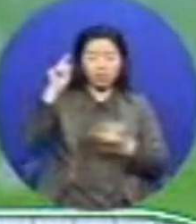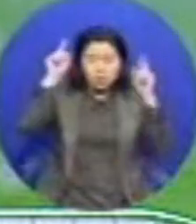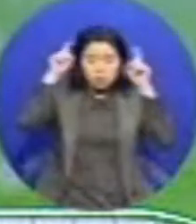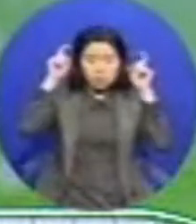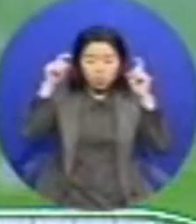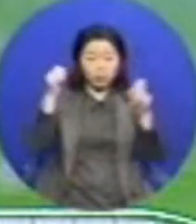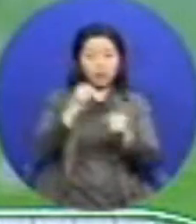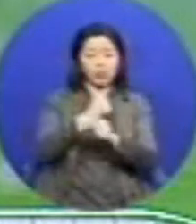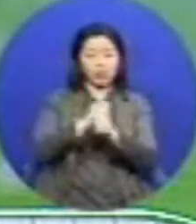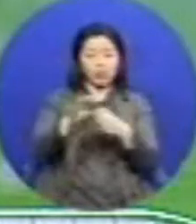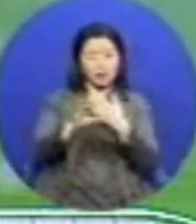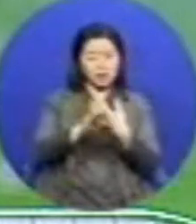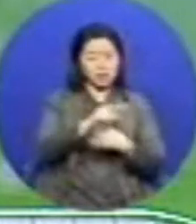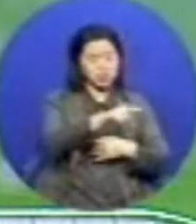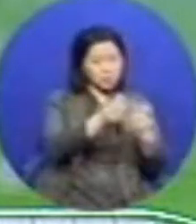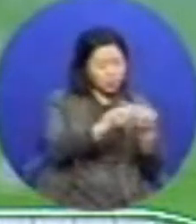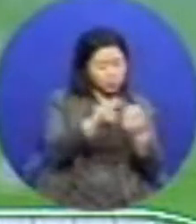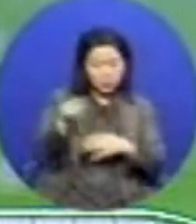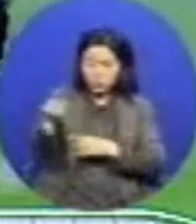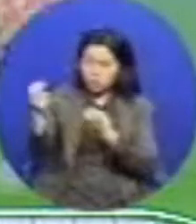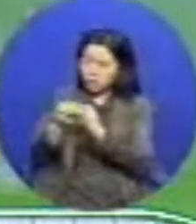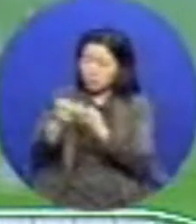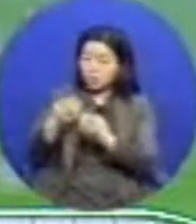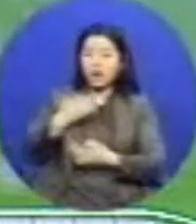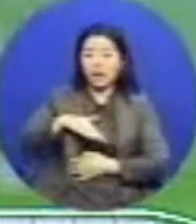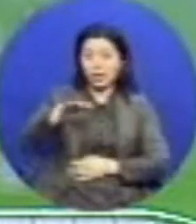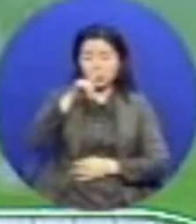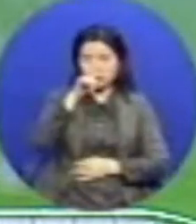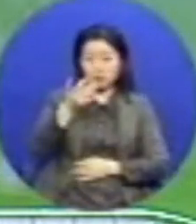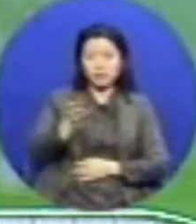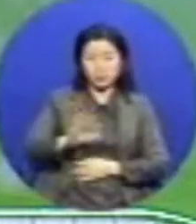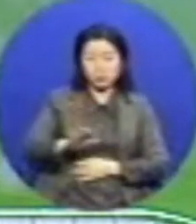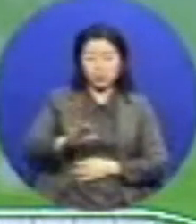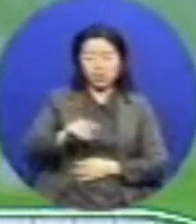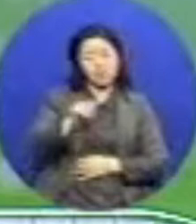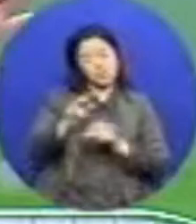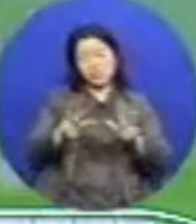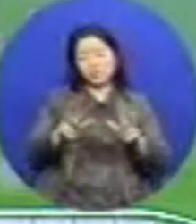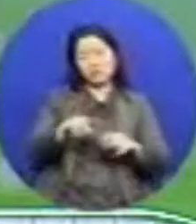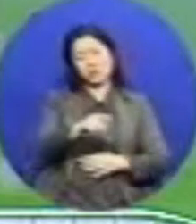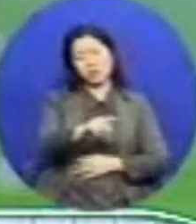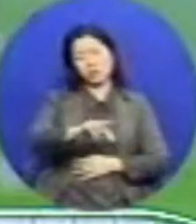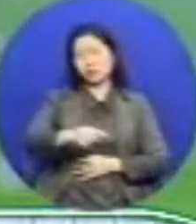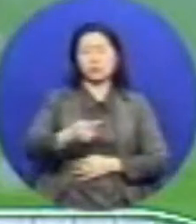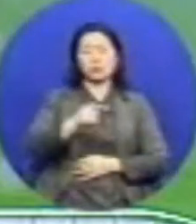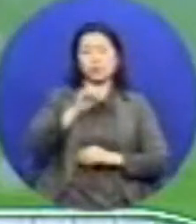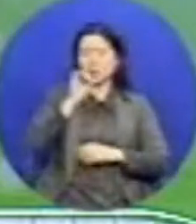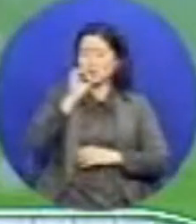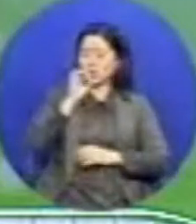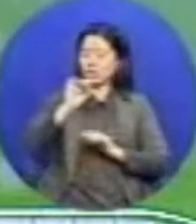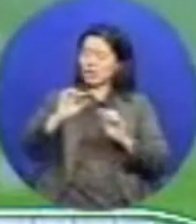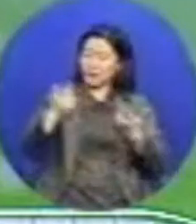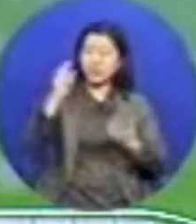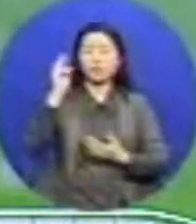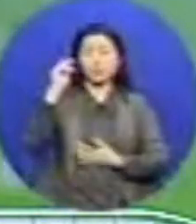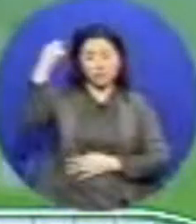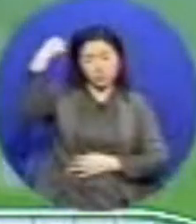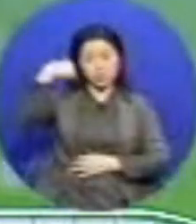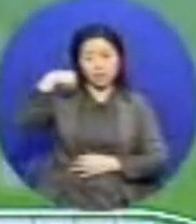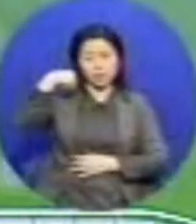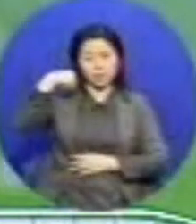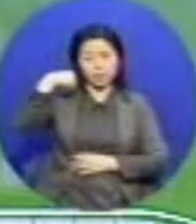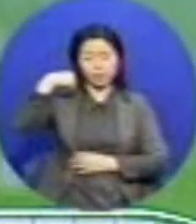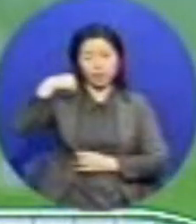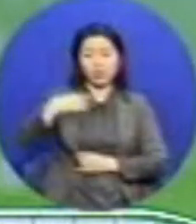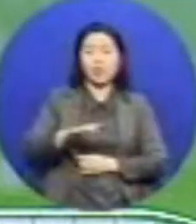하고 그랬는데 지금은 그것도 다 아닌것 같아요 정말 나는 아는게 없구나 그런데 한 가지는